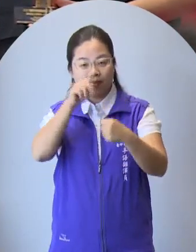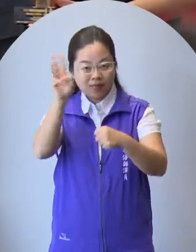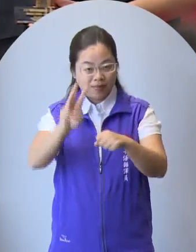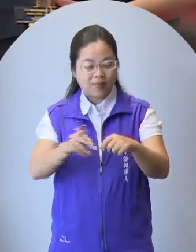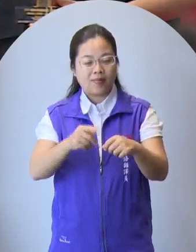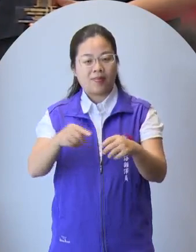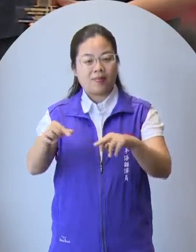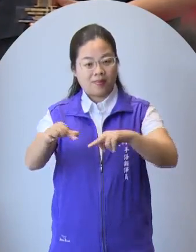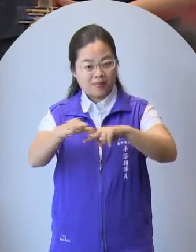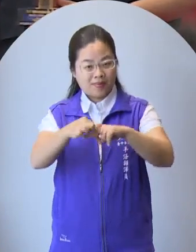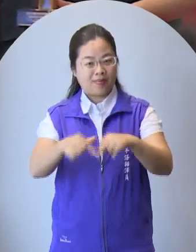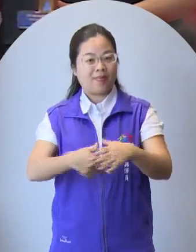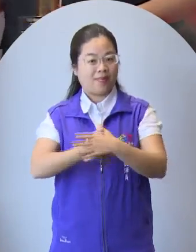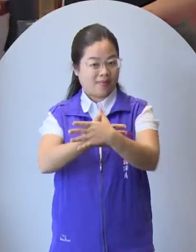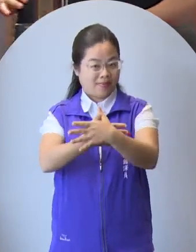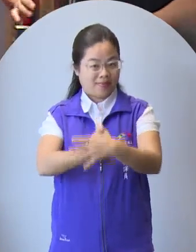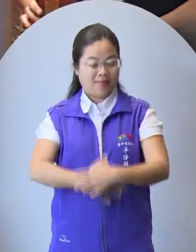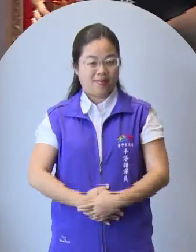金质奖。